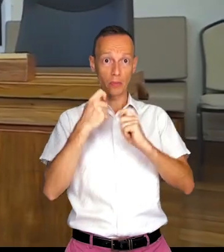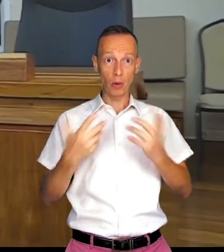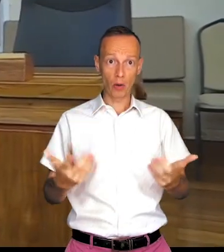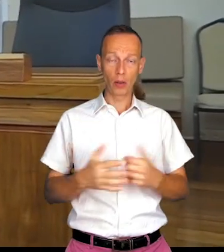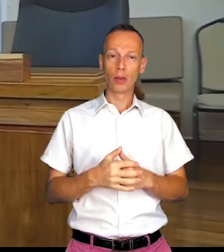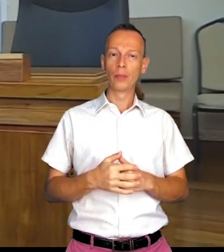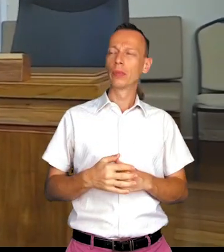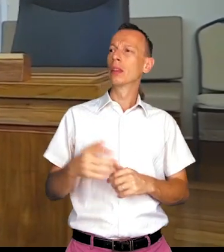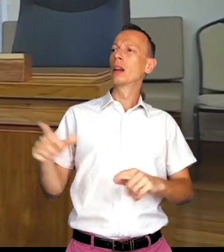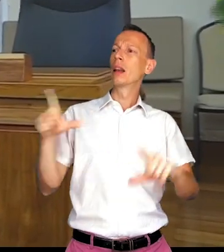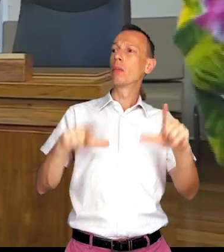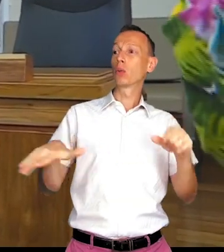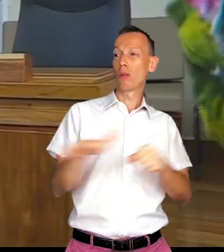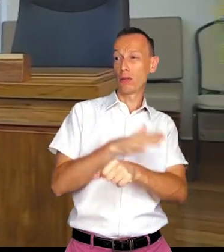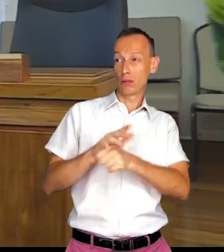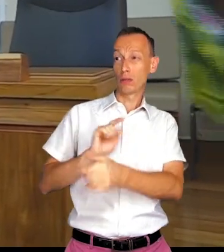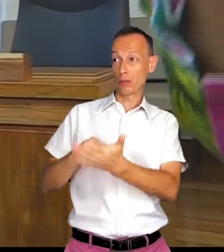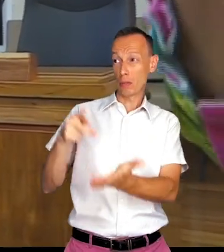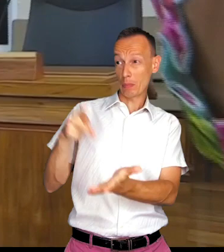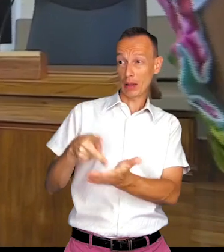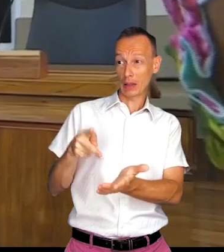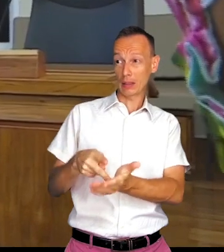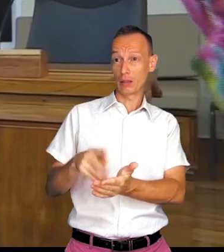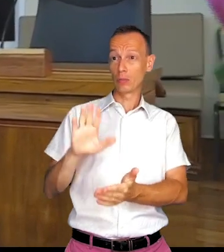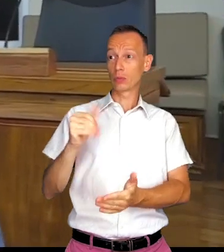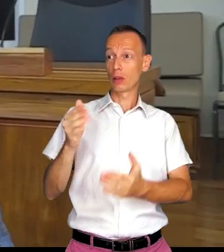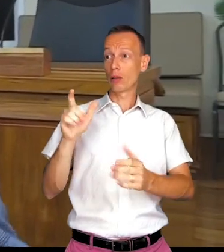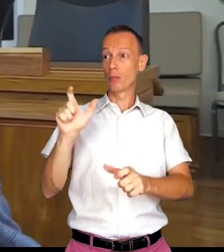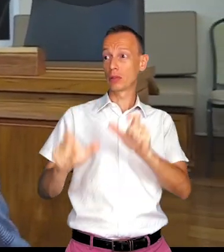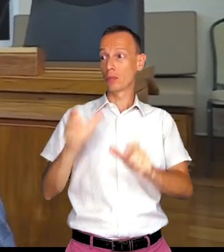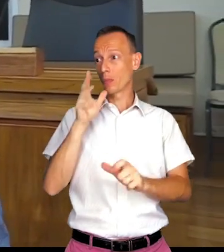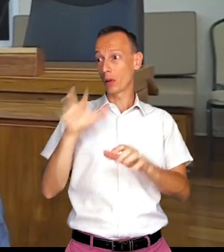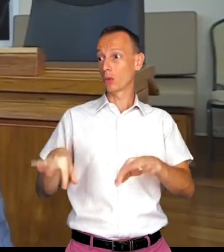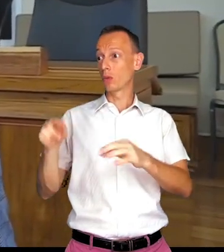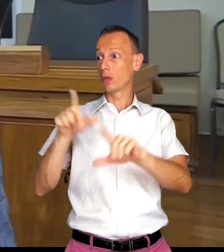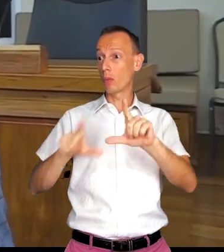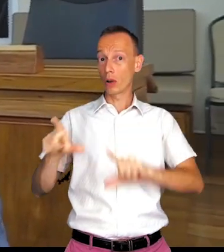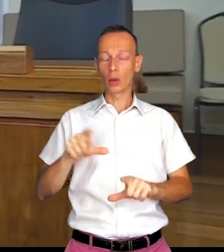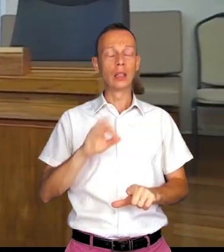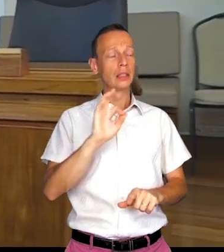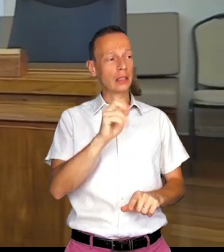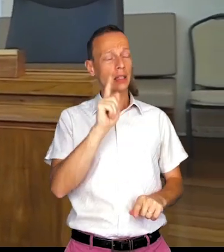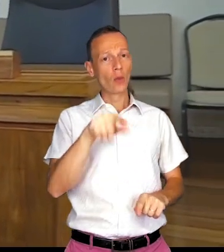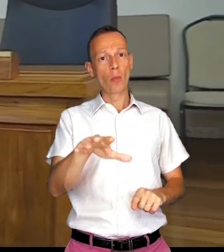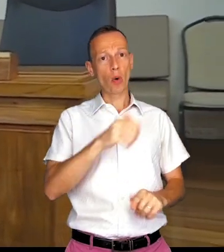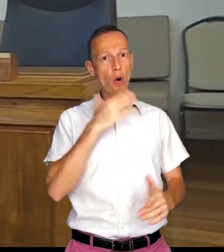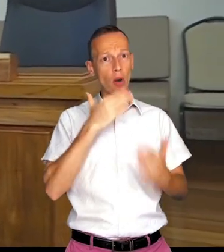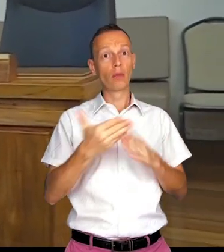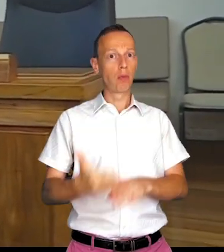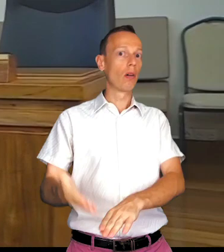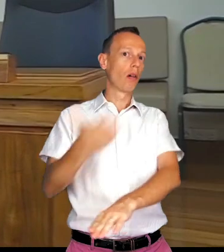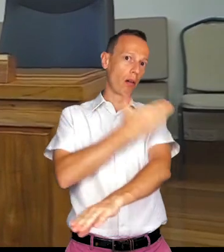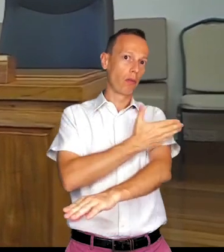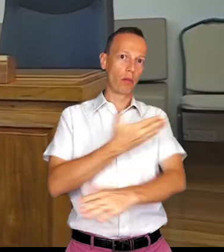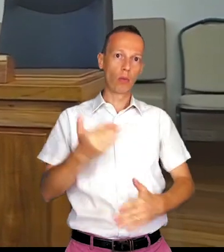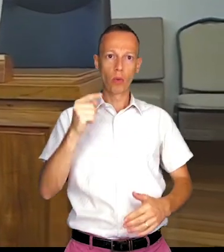et faire mes prélèvements. – La différence, président, les laboratoires sont fatigués à Paris. Mais bien sûr. gens ne peuvent pas trouver un laboratoire. – Si, il faut